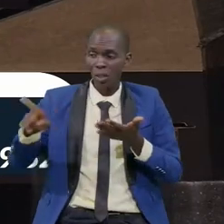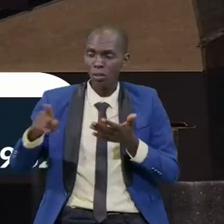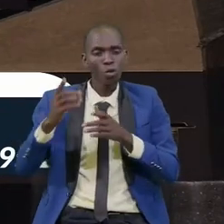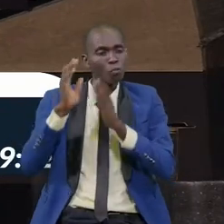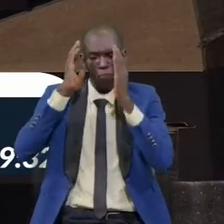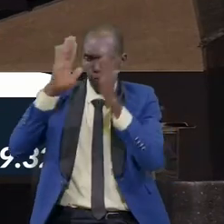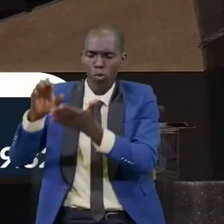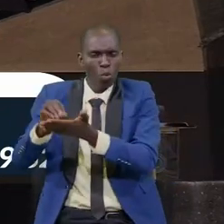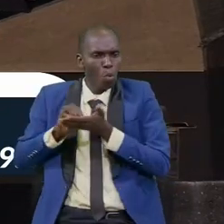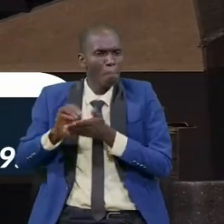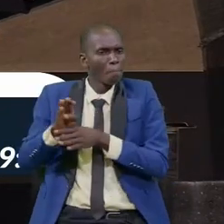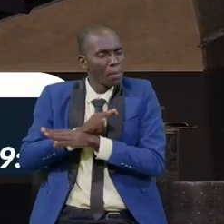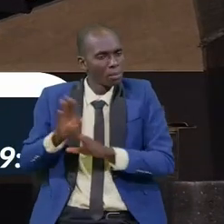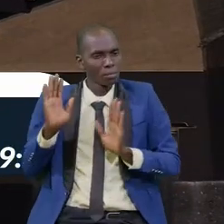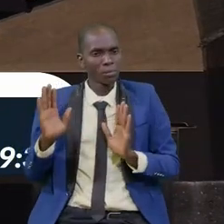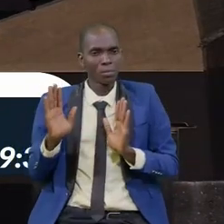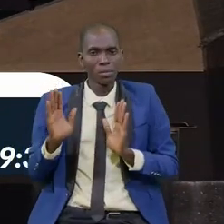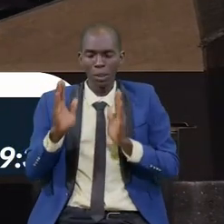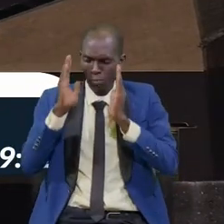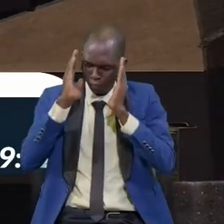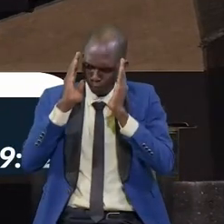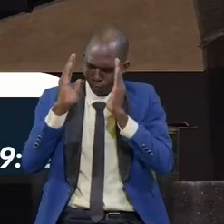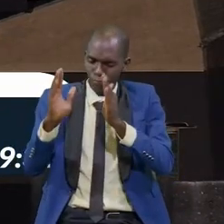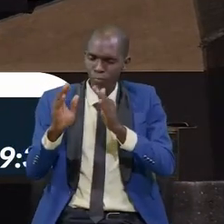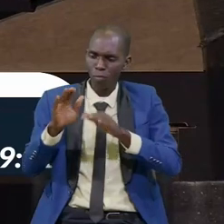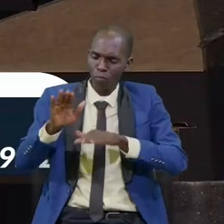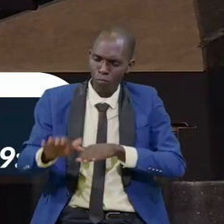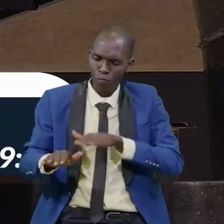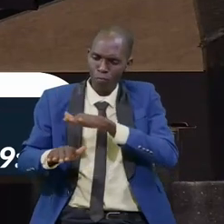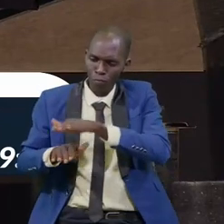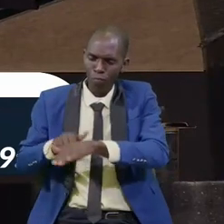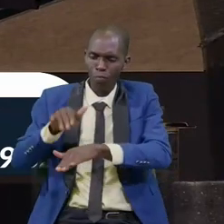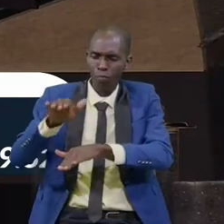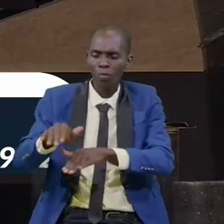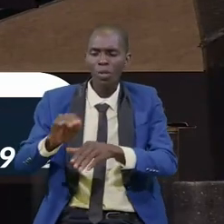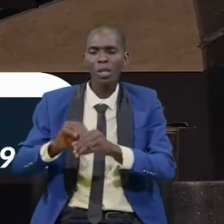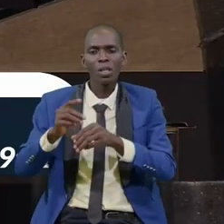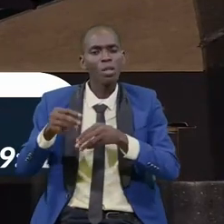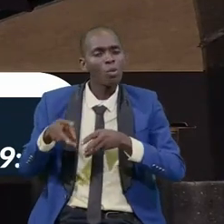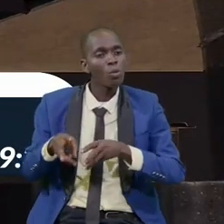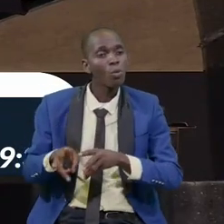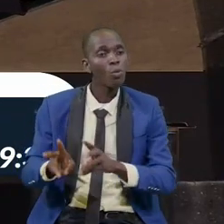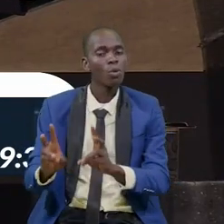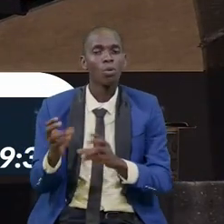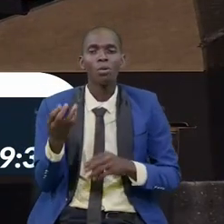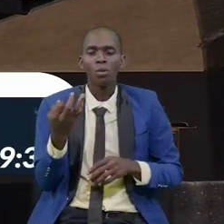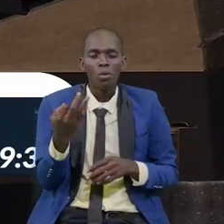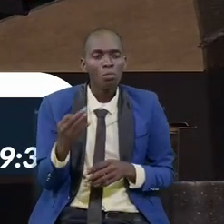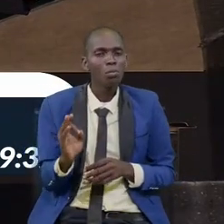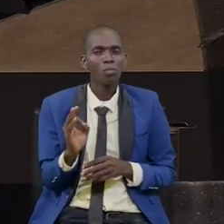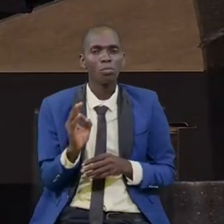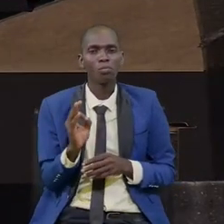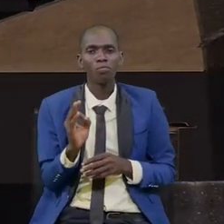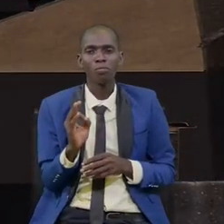ses affaires. Alors, il marche sur la voie de la justice. Il